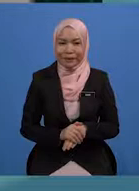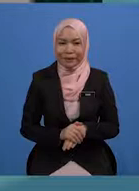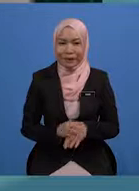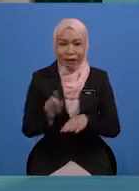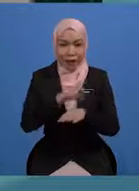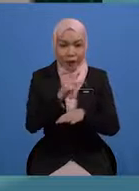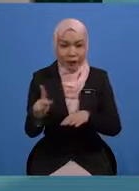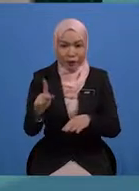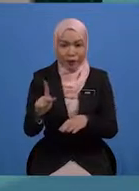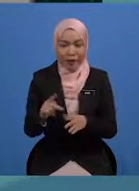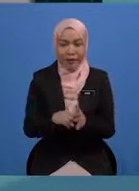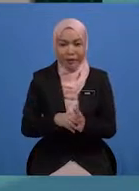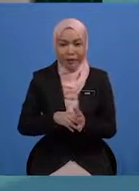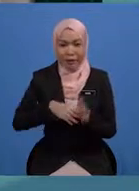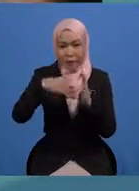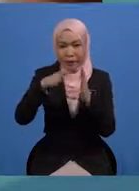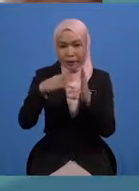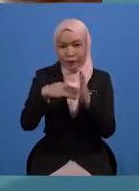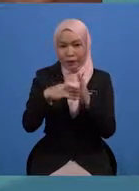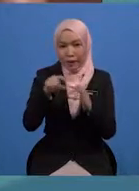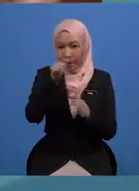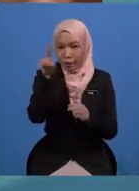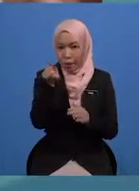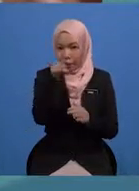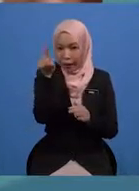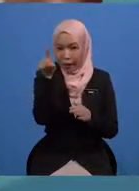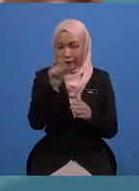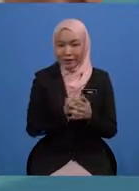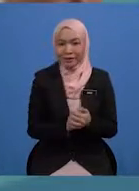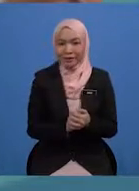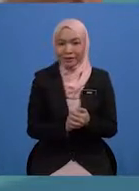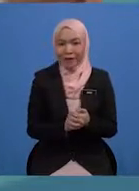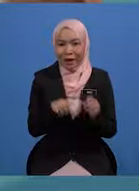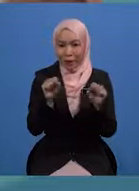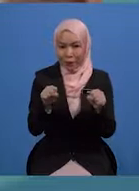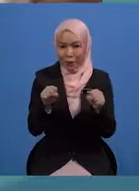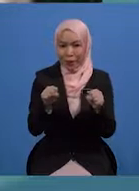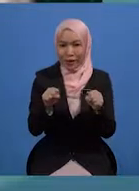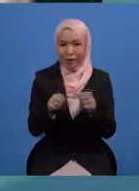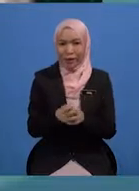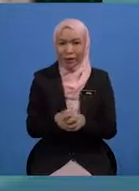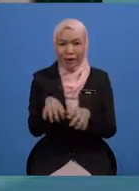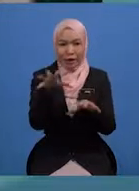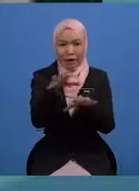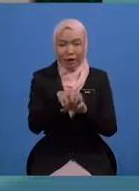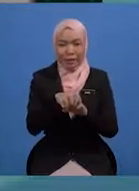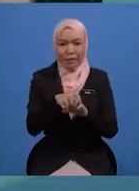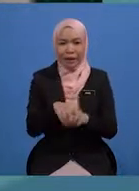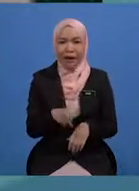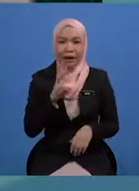Gunakan berus bulat kerana struktur bulunya yang lembut boleh memerangkap air yang banyak.